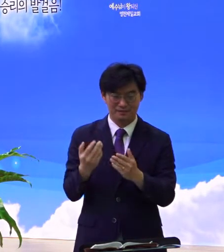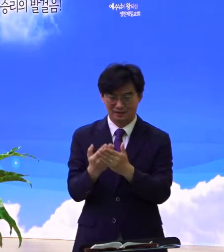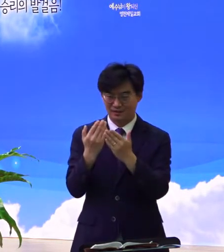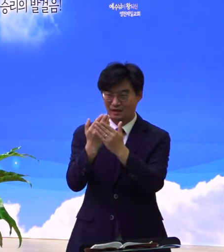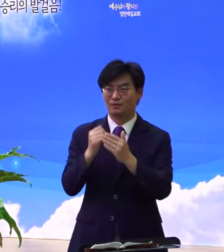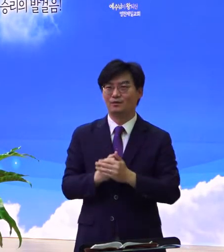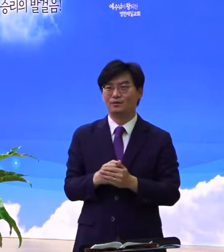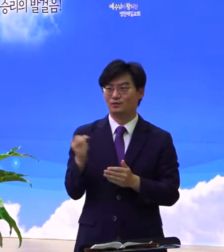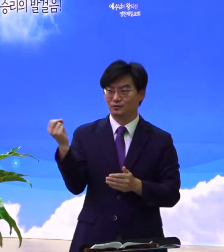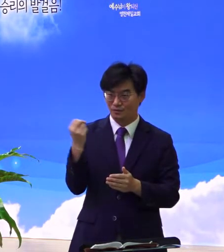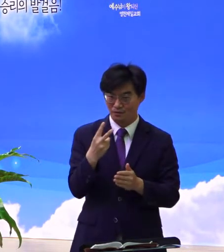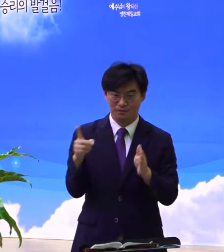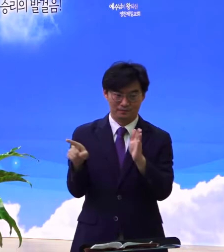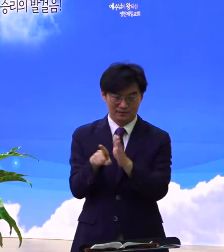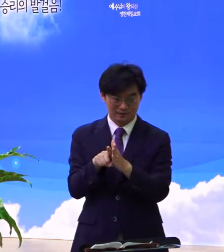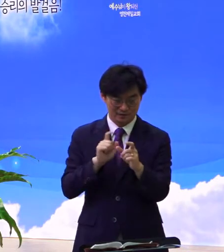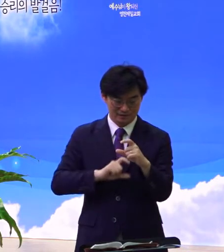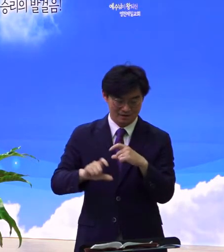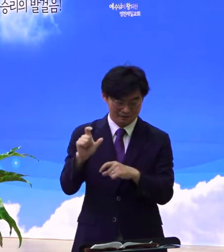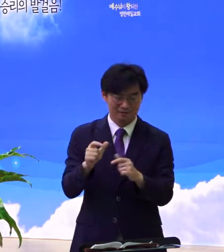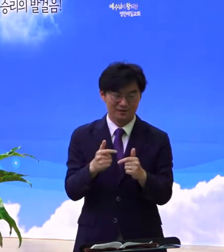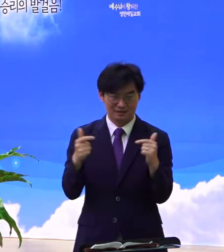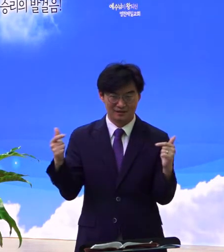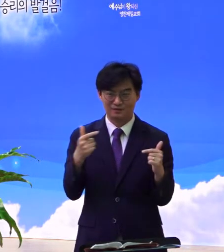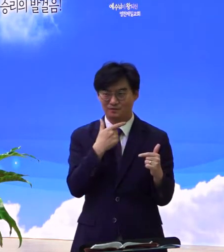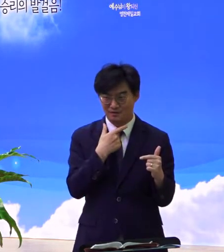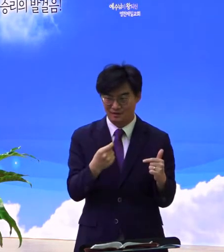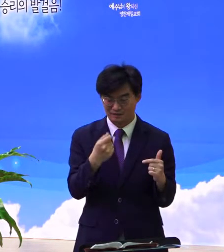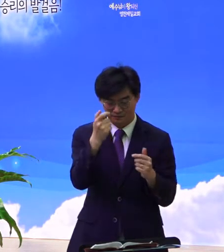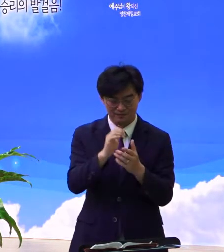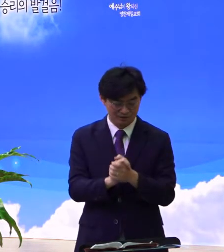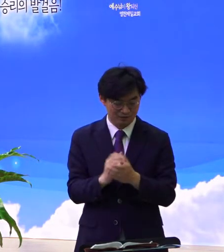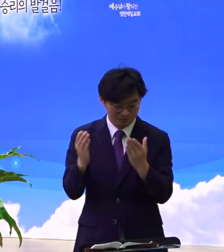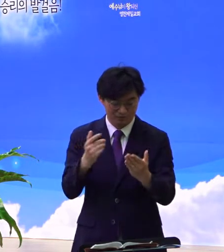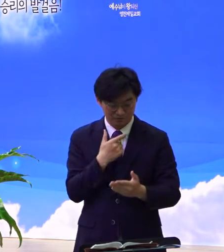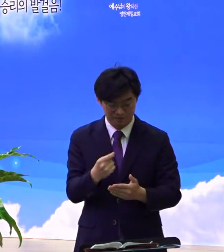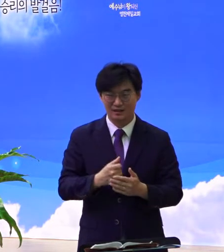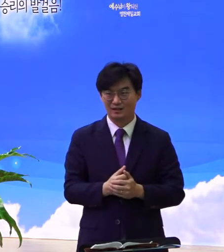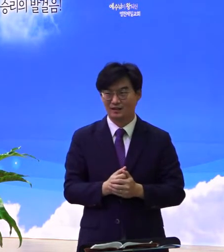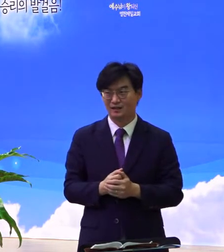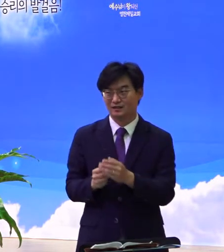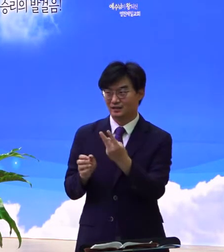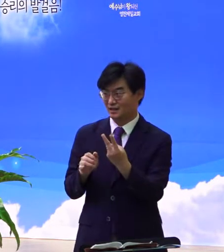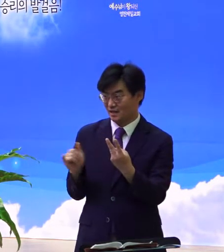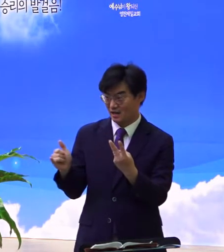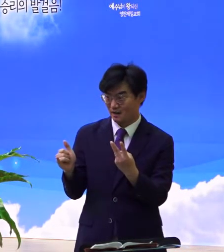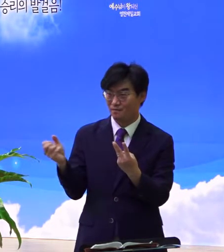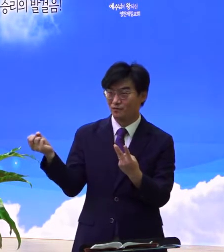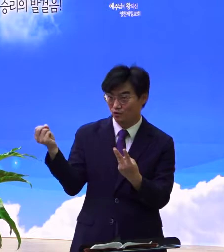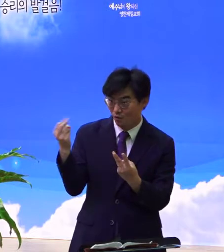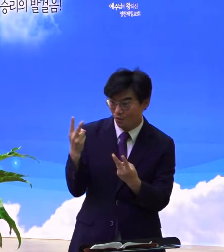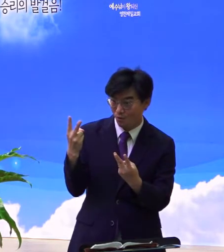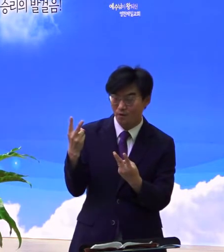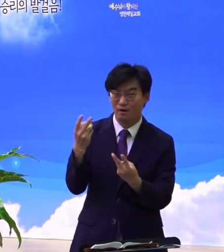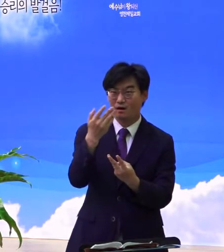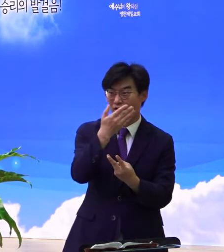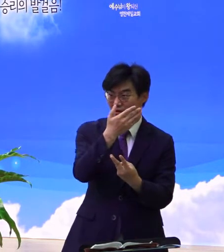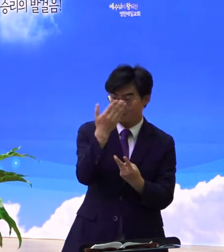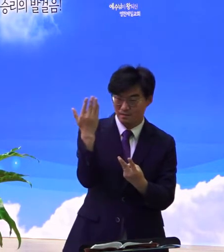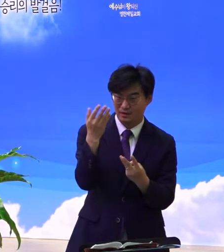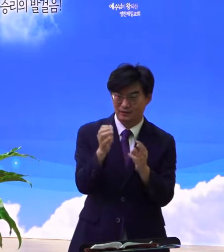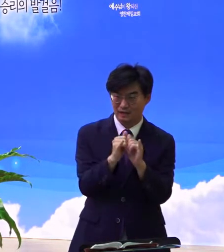믿음의 용사들이 될 수 있도록 여러분도 기도해 주시기 바랍니다. 또 이 세 청년뿐 아니라 우리 교회에서 앞으로 이런 정말